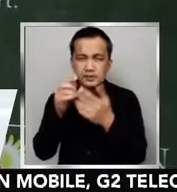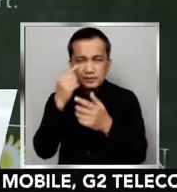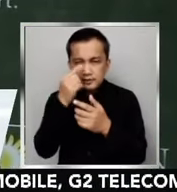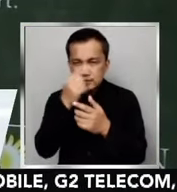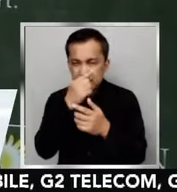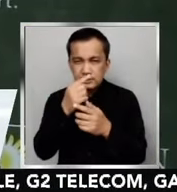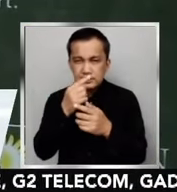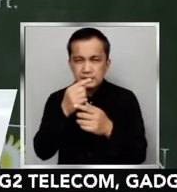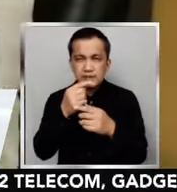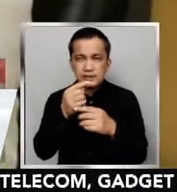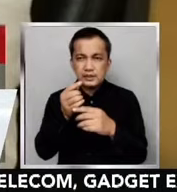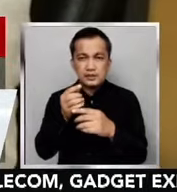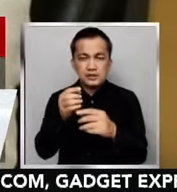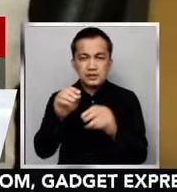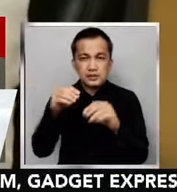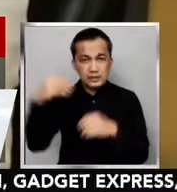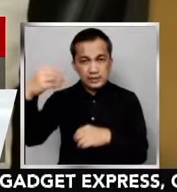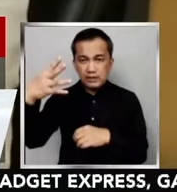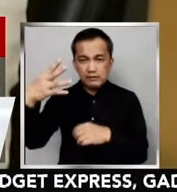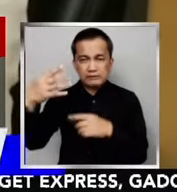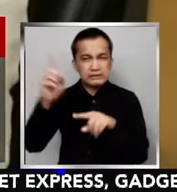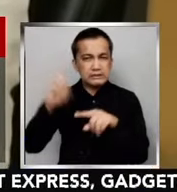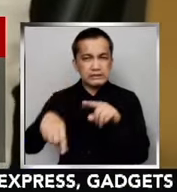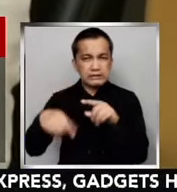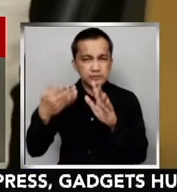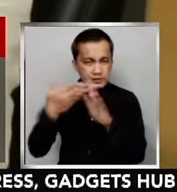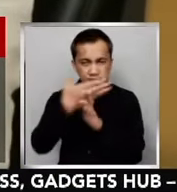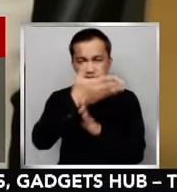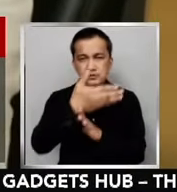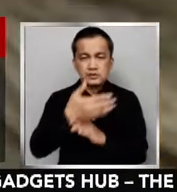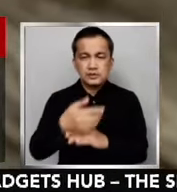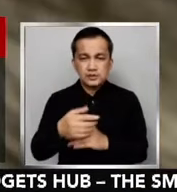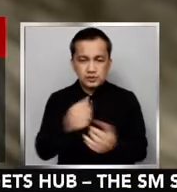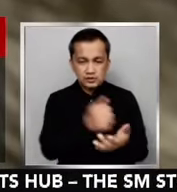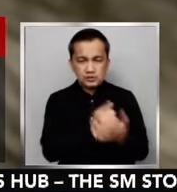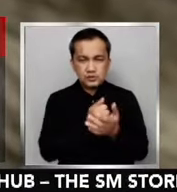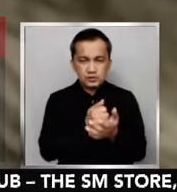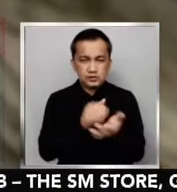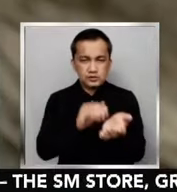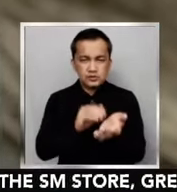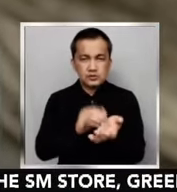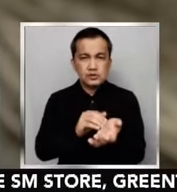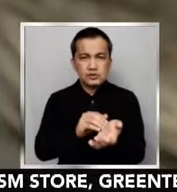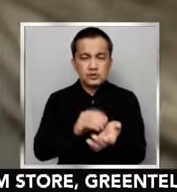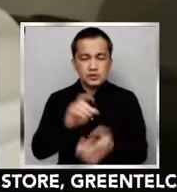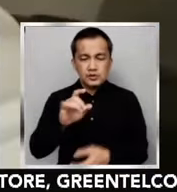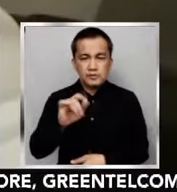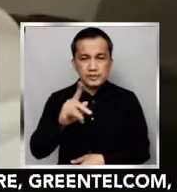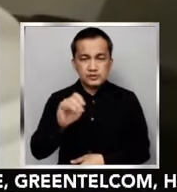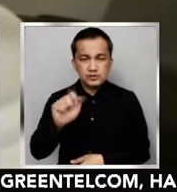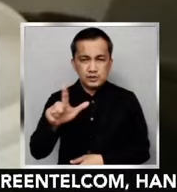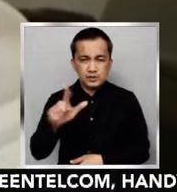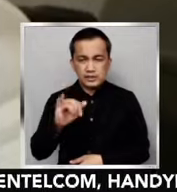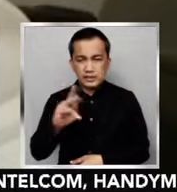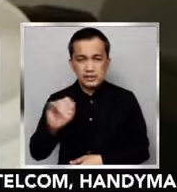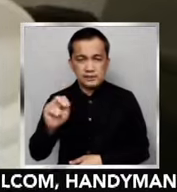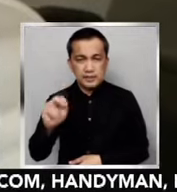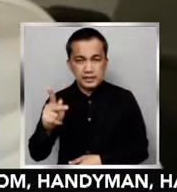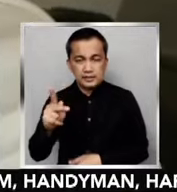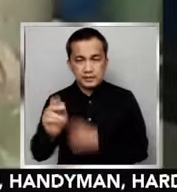pagka-oa sa tulong ng opthalmologist na si Dr Tonton Pascal at ibank foundation